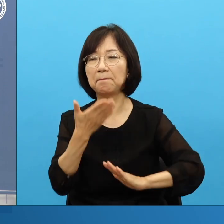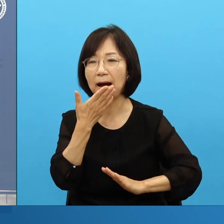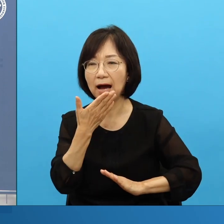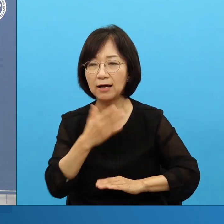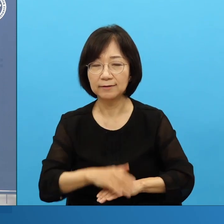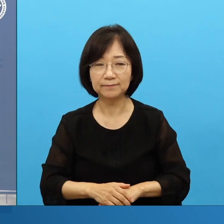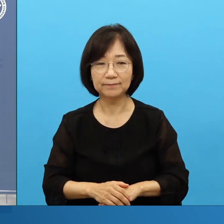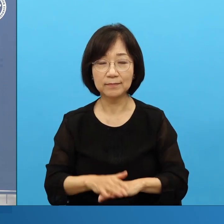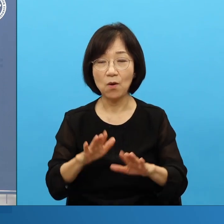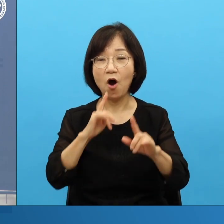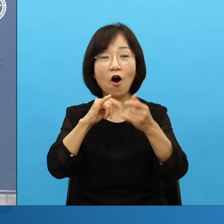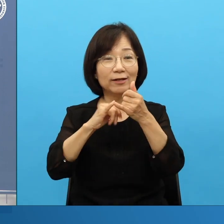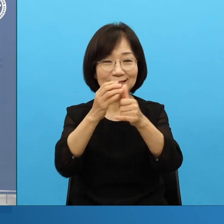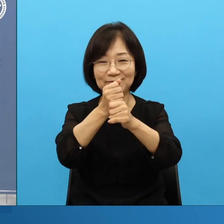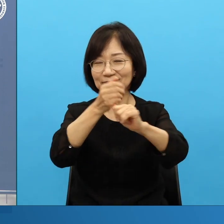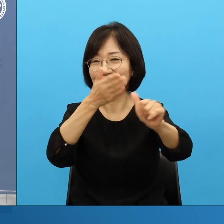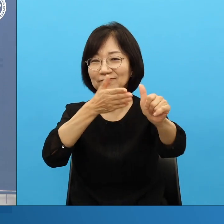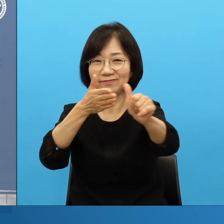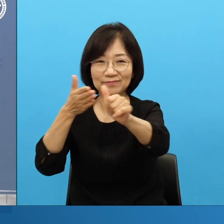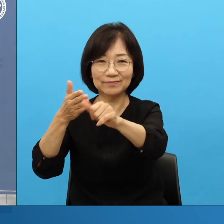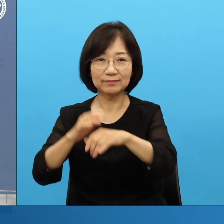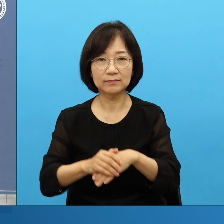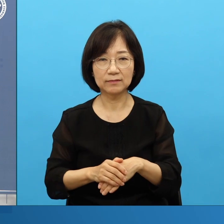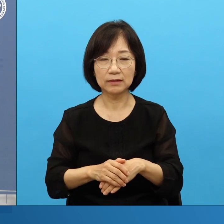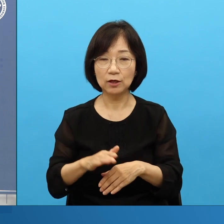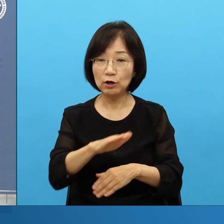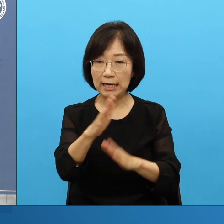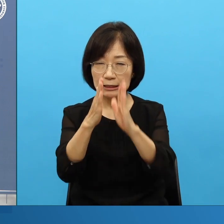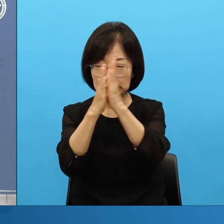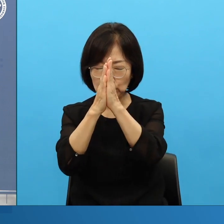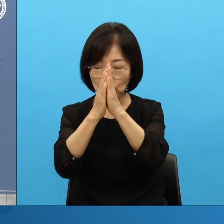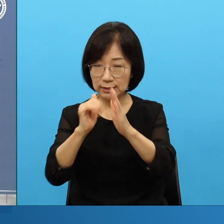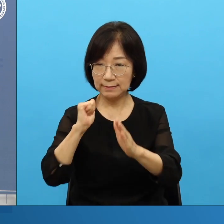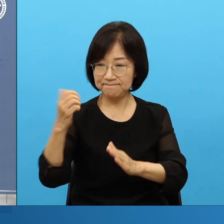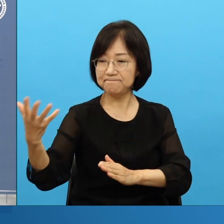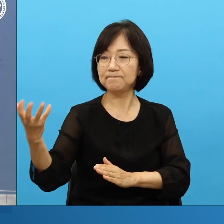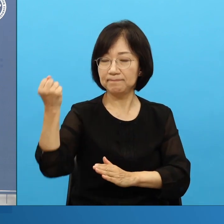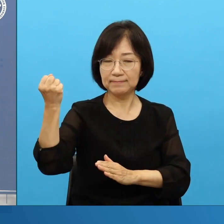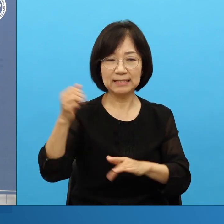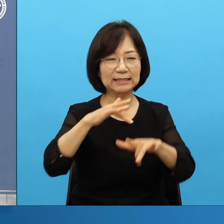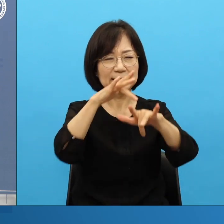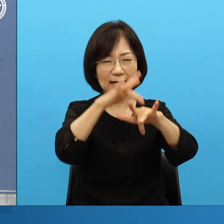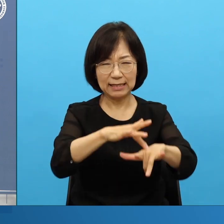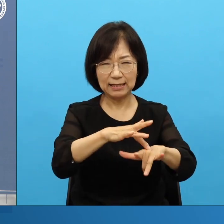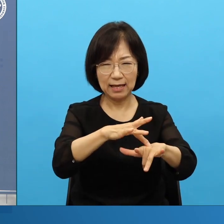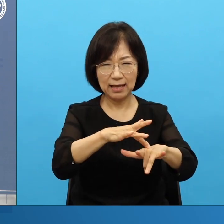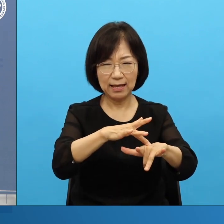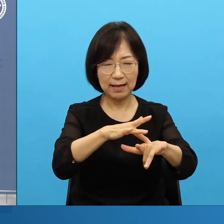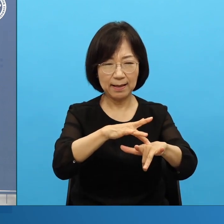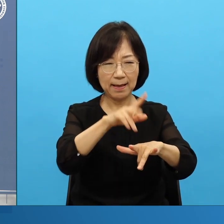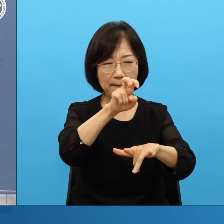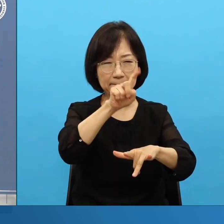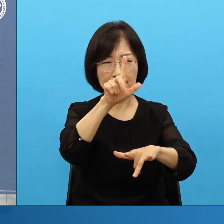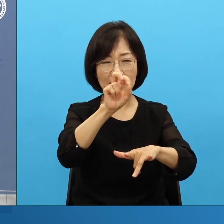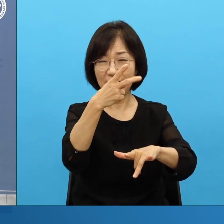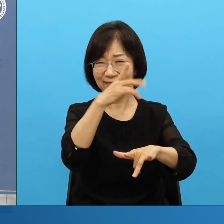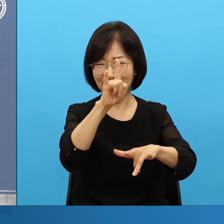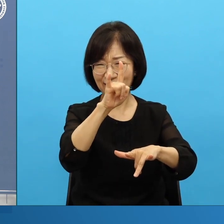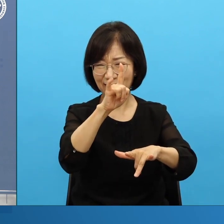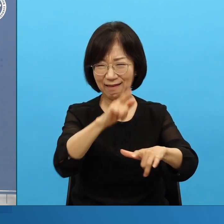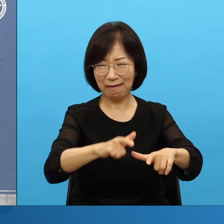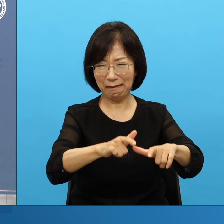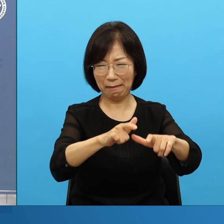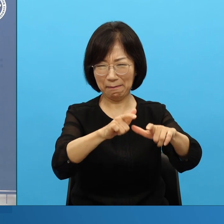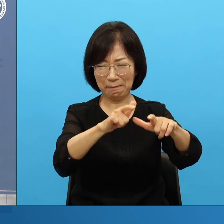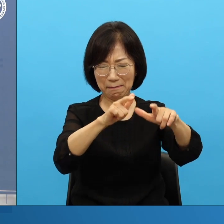covenant. 간단합니다. 기도로 사단의 망대를 무너뜨릴 것이다. It's very easy. We will 해보세요, destroy the 이번 partisans 주간에. of Satan with prayer.